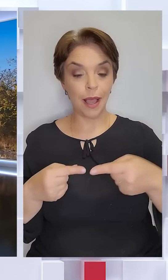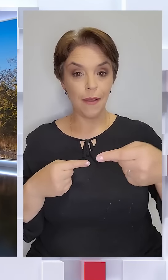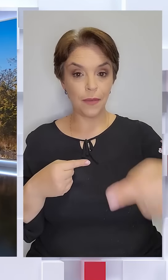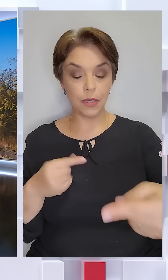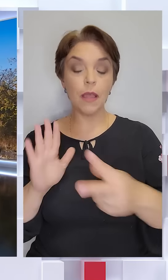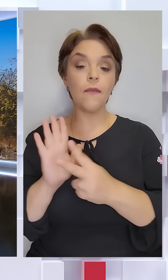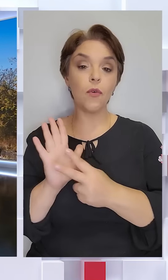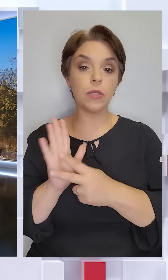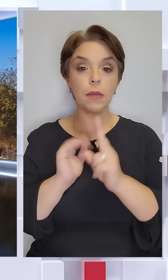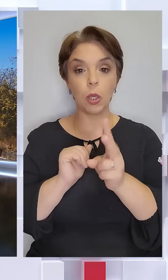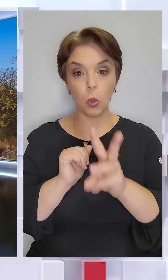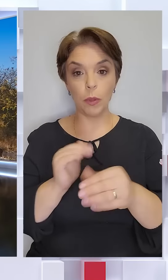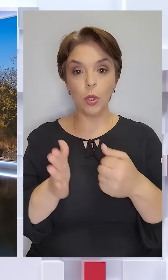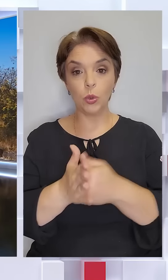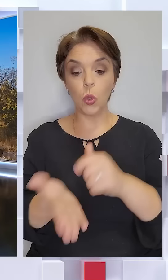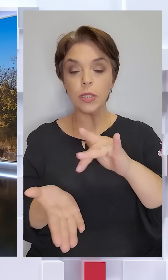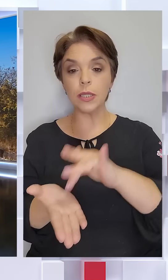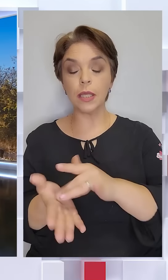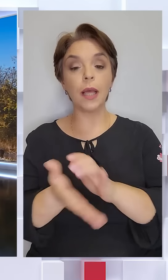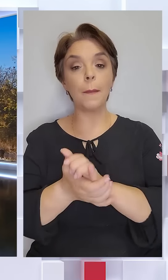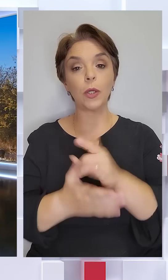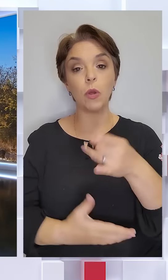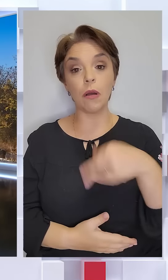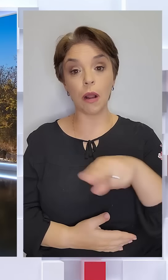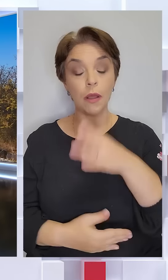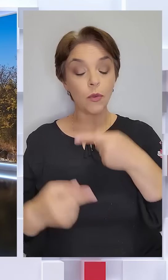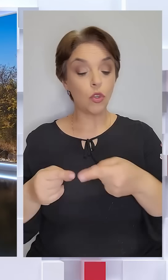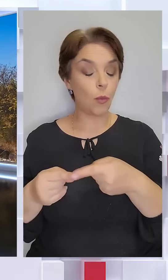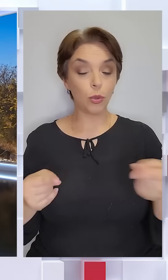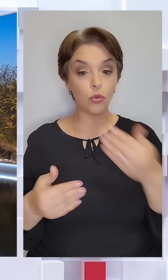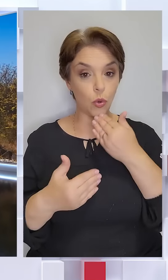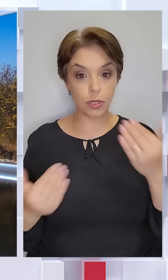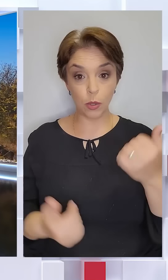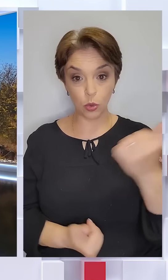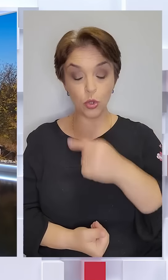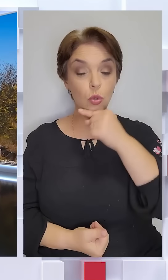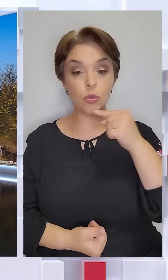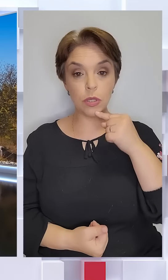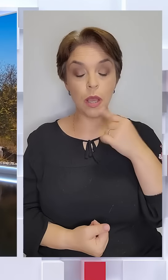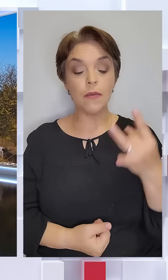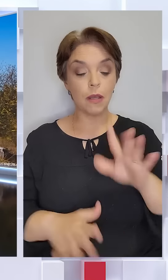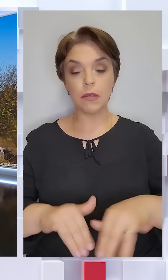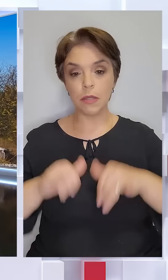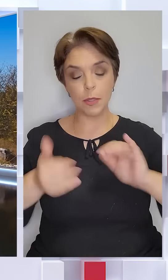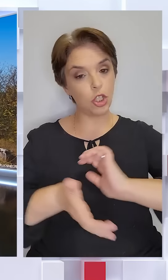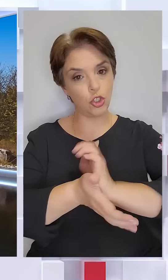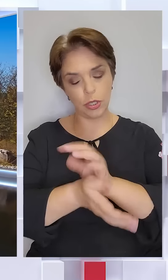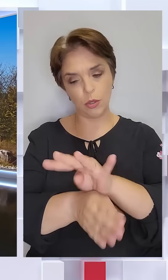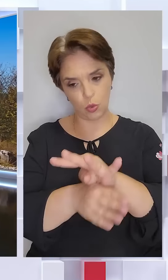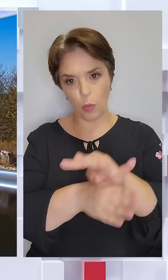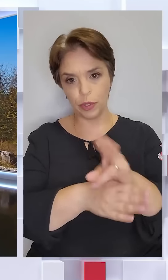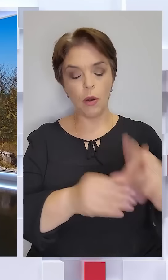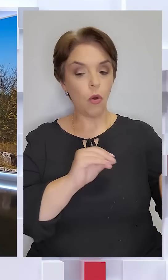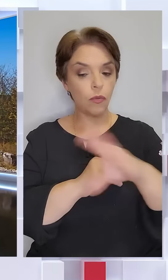відстань 8 кілометрів до середмістя Мирнограда. Водночас упродовж останнього тижня росіяни в рази збільшили щільність